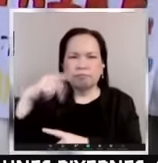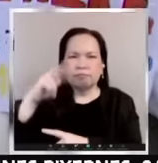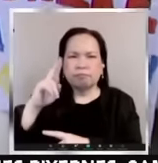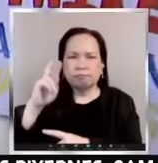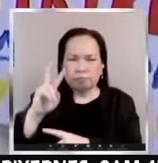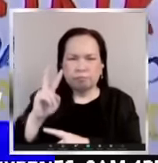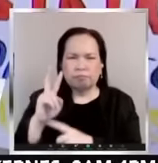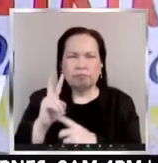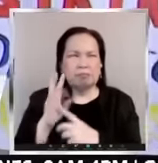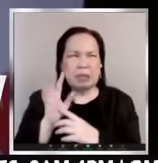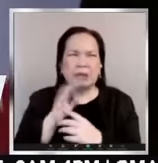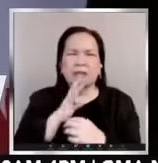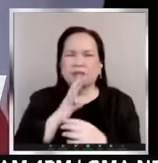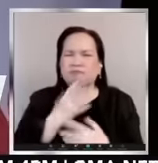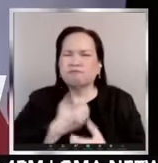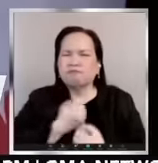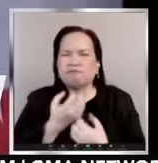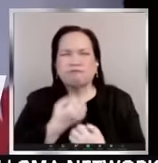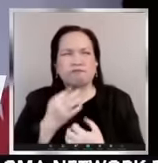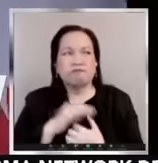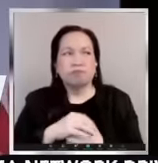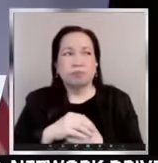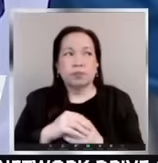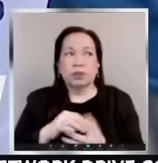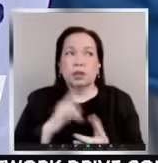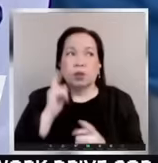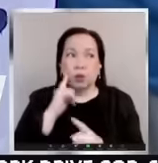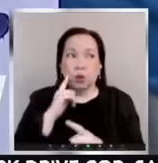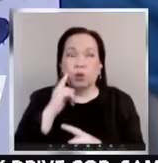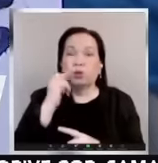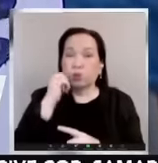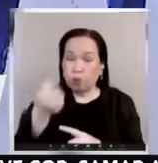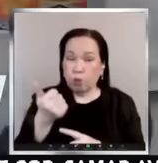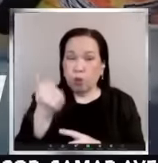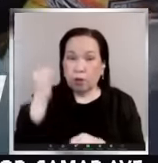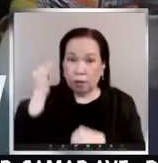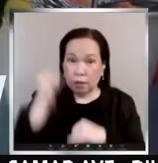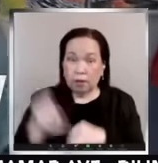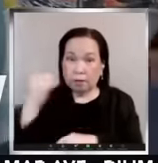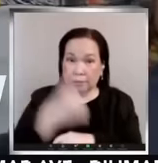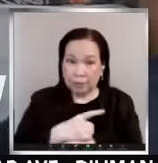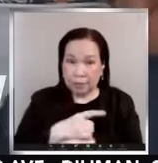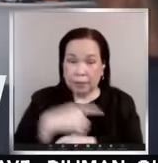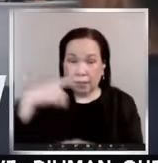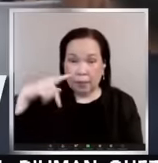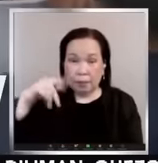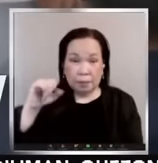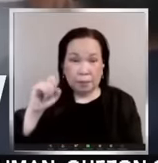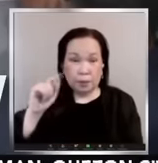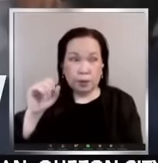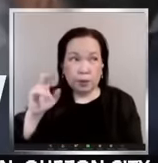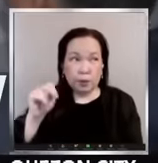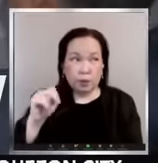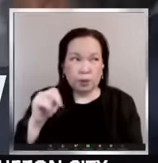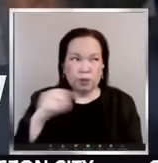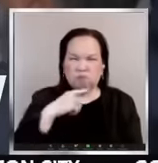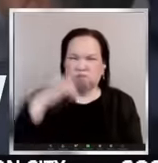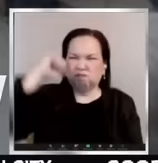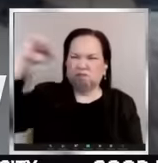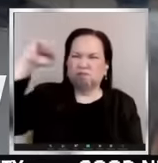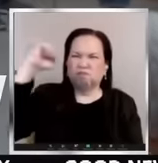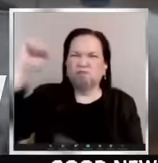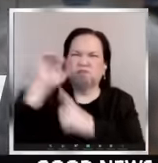Ang huling araw ng 3 araw na transport strike ng piston bukas. Laban Manibela! No to tip the